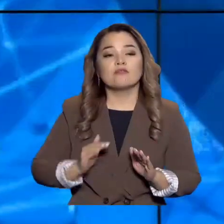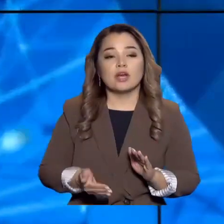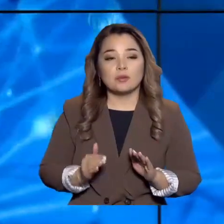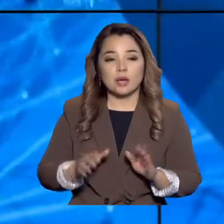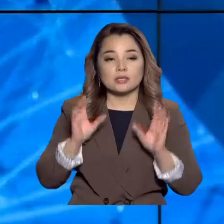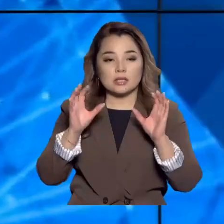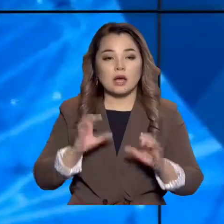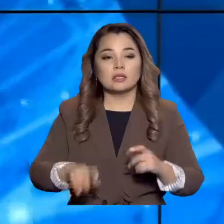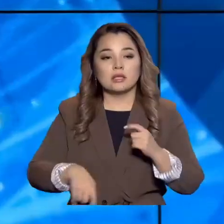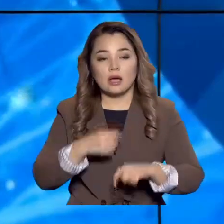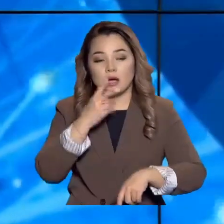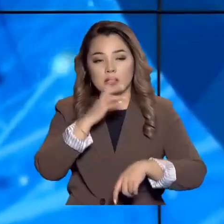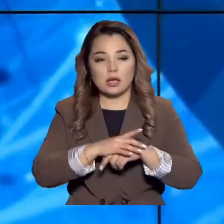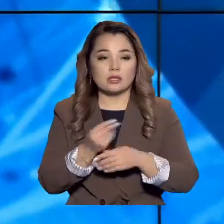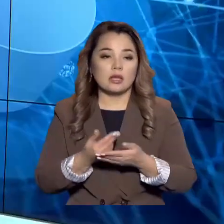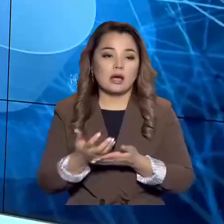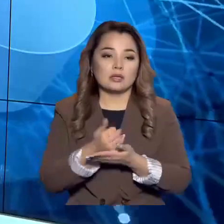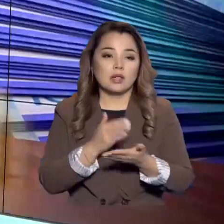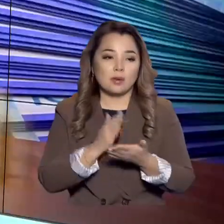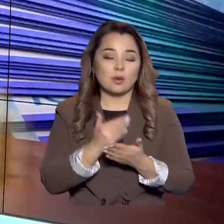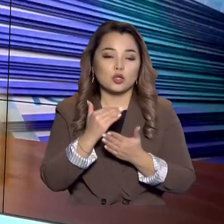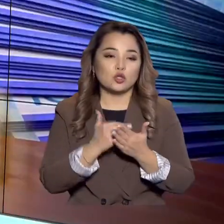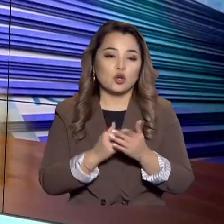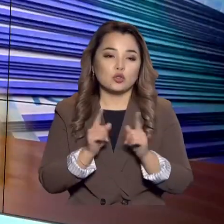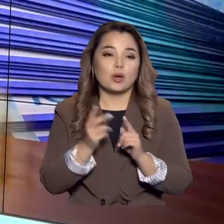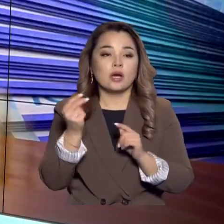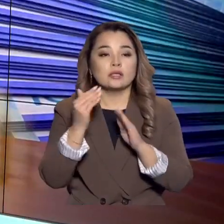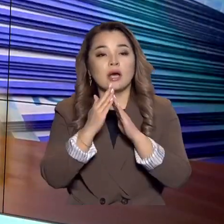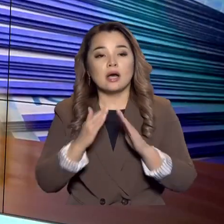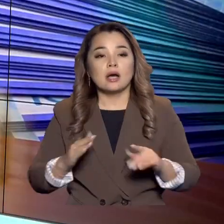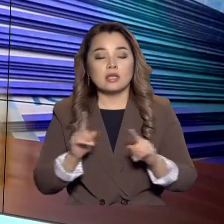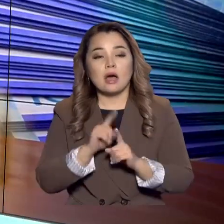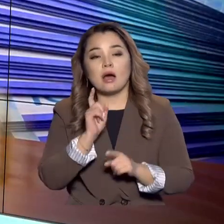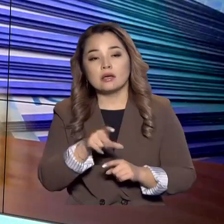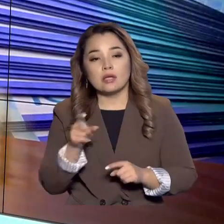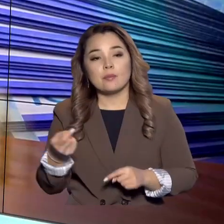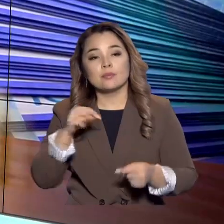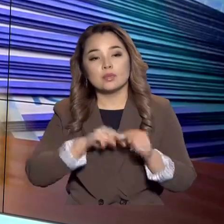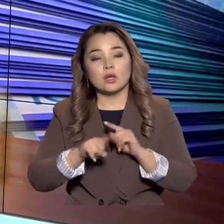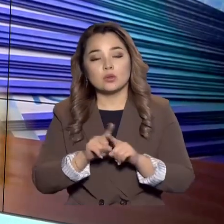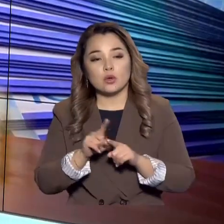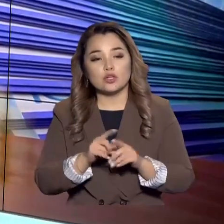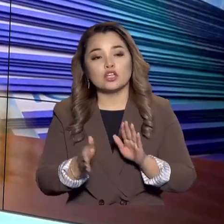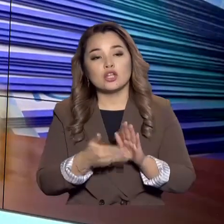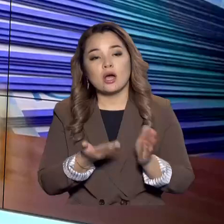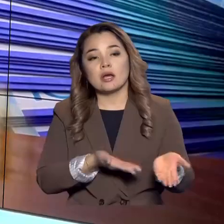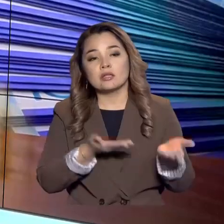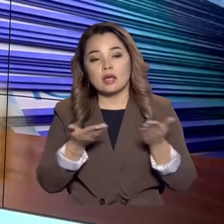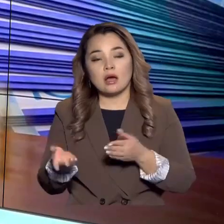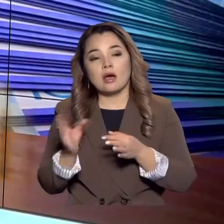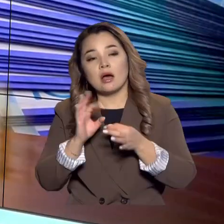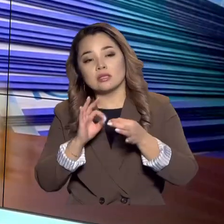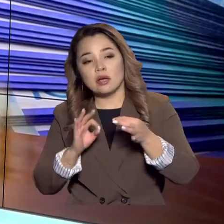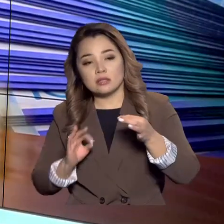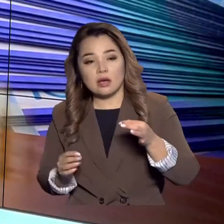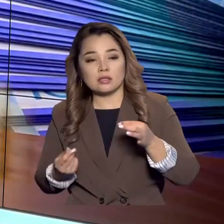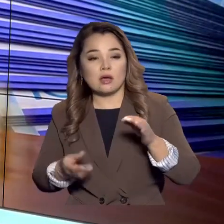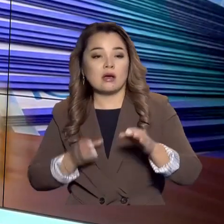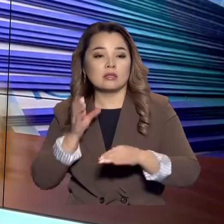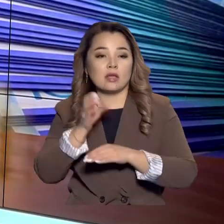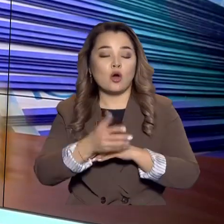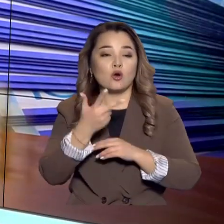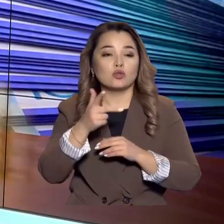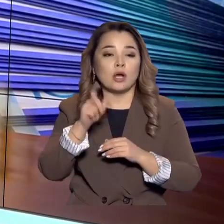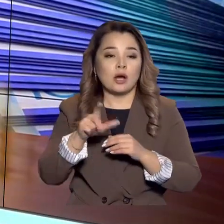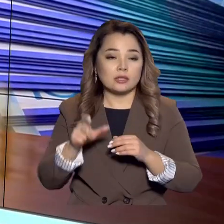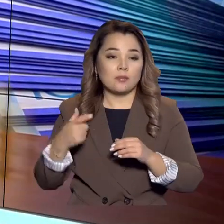заңсыз ақша жинап келген. Жүйесі қаржы пирамидасы секілді, адамдар бір-бірін шақырып кіргізет, ақша салат, тіпті соңынан үш адам